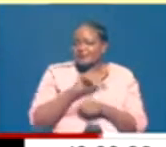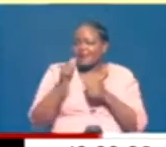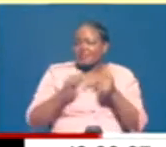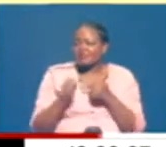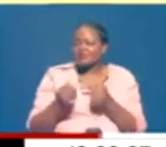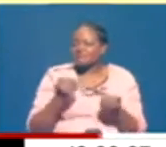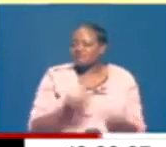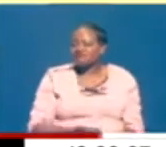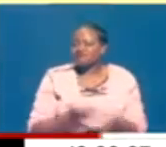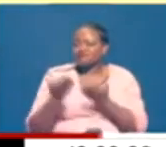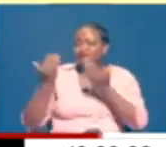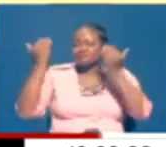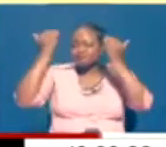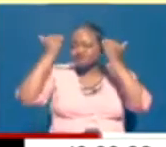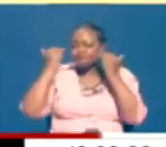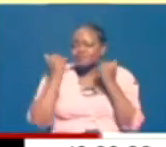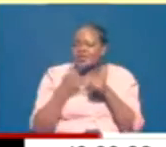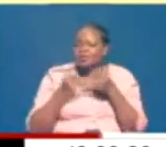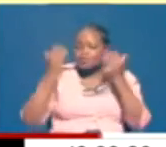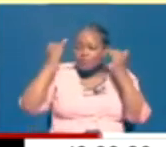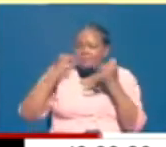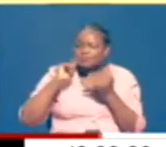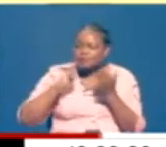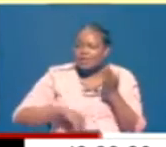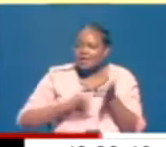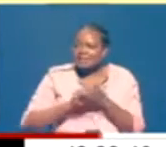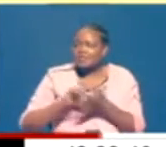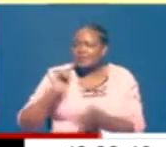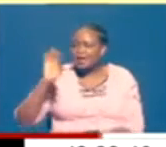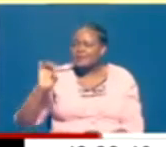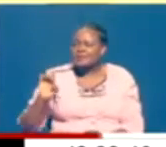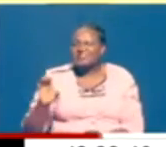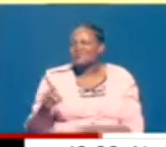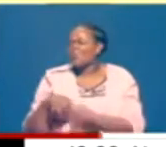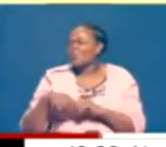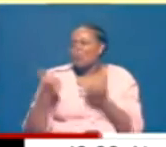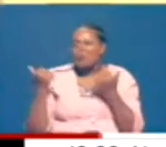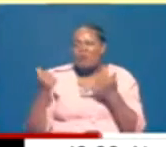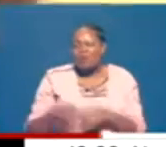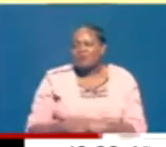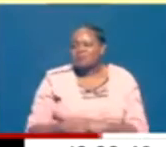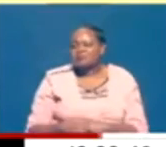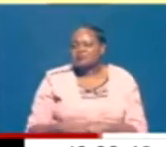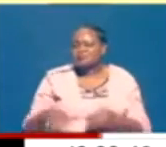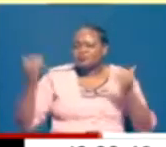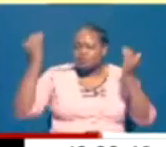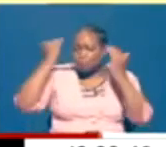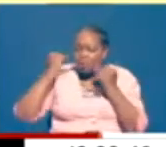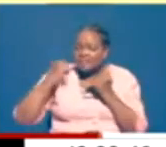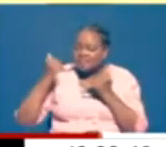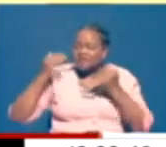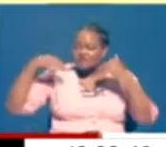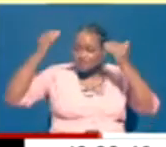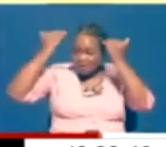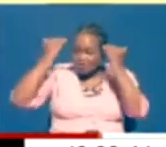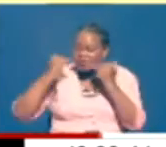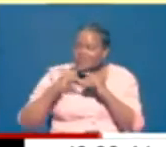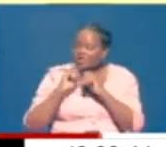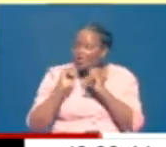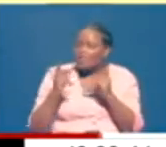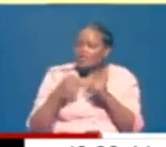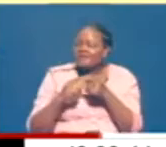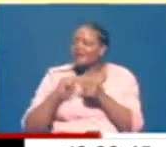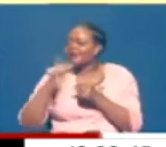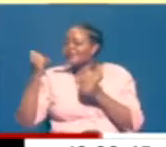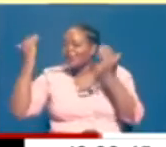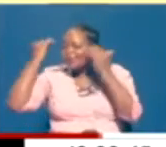zimepelekwa kotini na koti ikasema IBC ilikuwa na quorum. Koti ingine ya High Court. Na koti ingine ya High Court